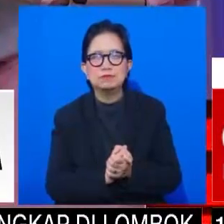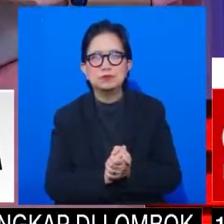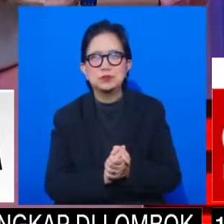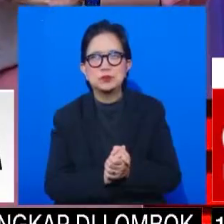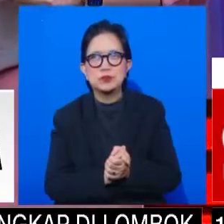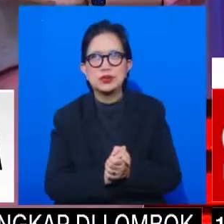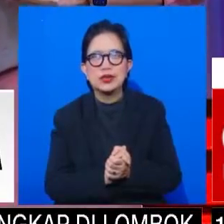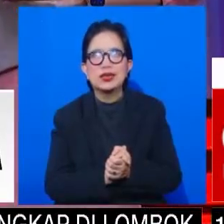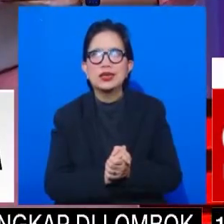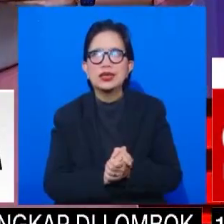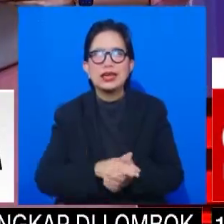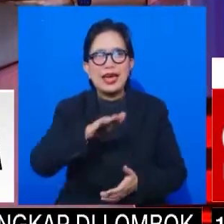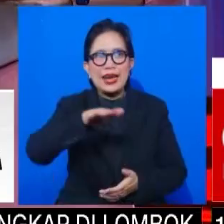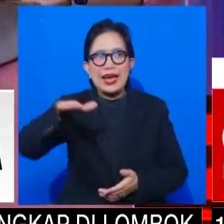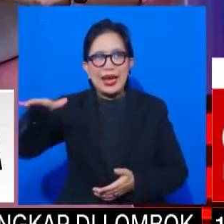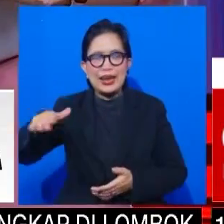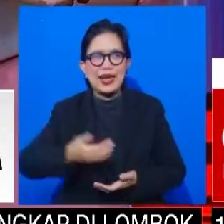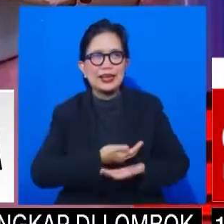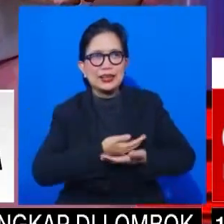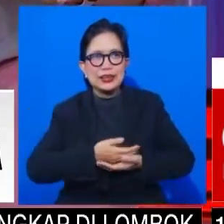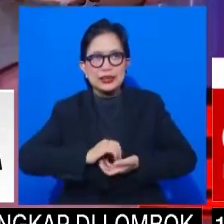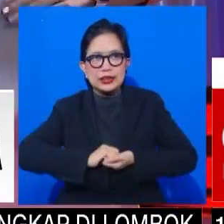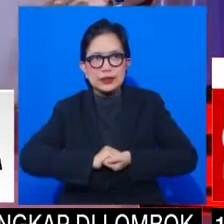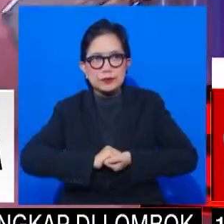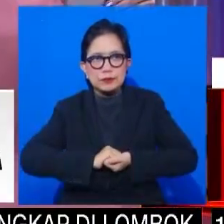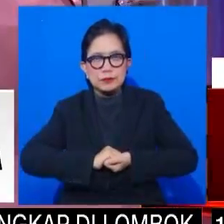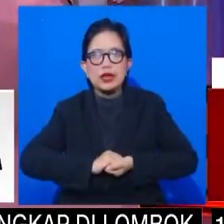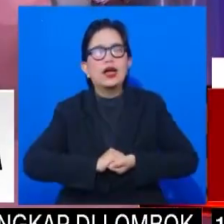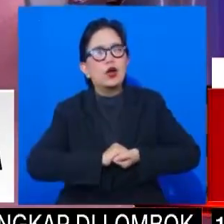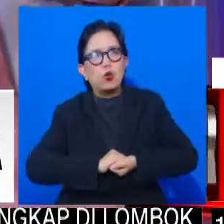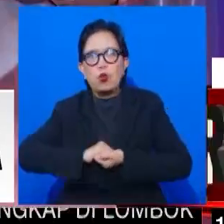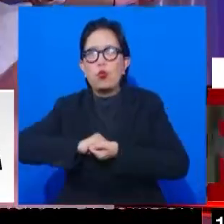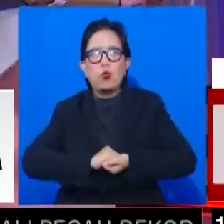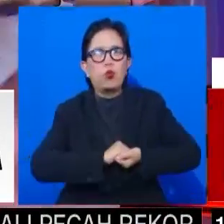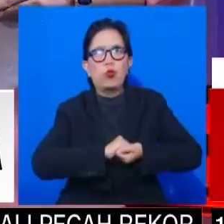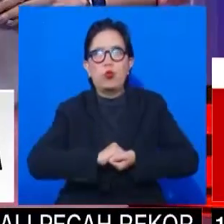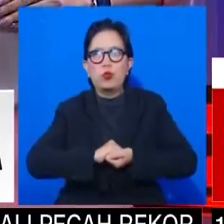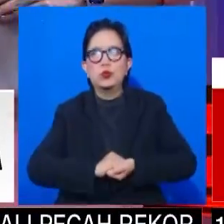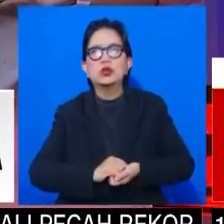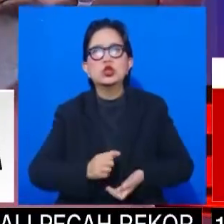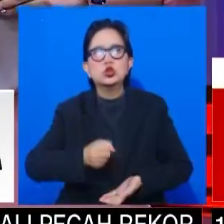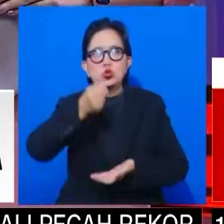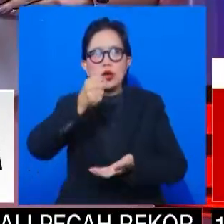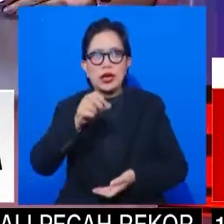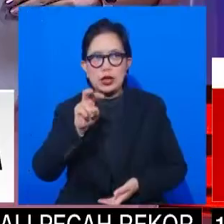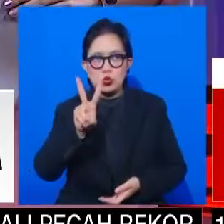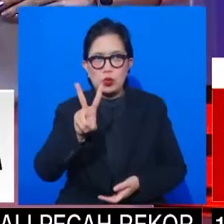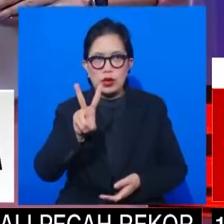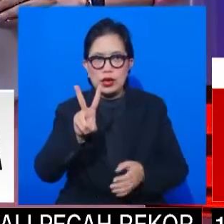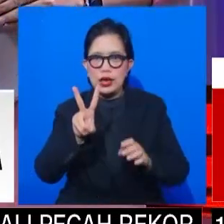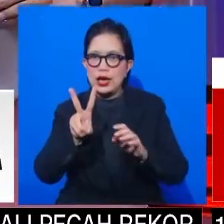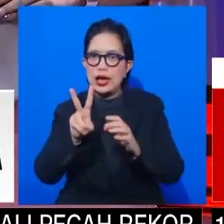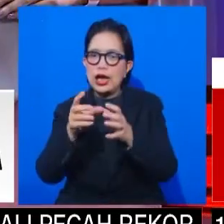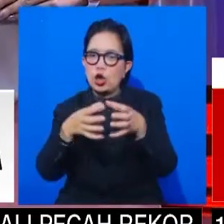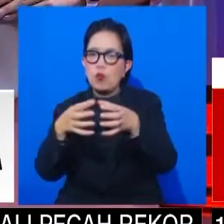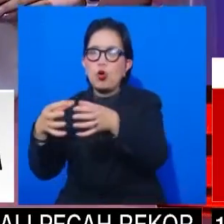The Resonance Children's Choir menjadi juara di dua kategori sekaligus mendapat penghargaan sebagai paduan suara dengan koreografi